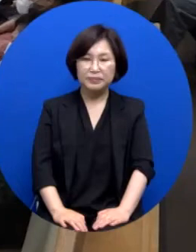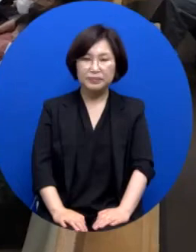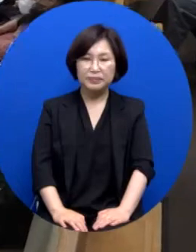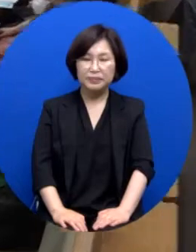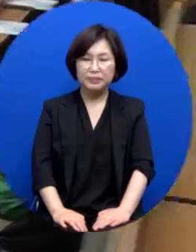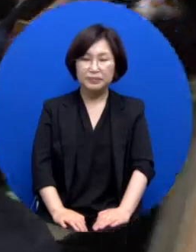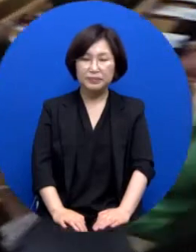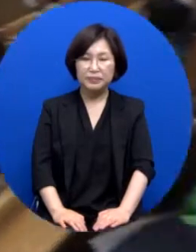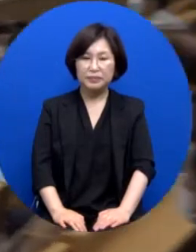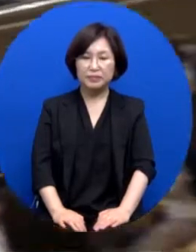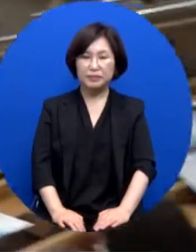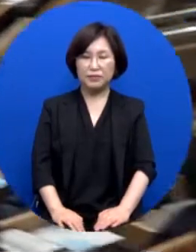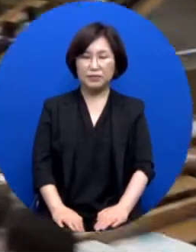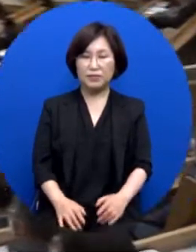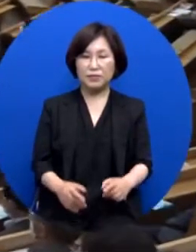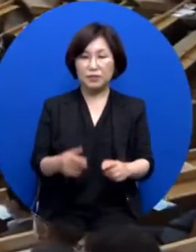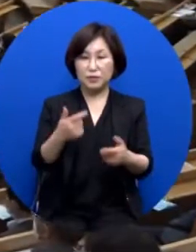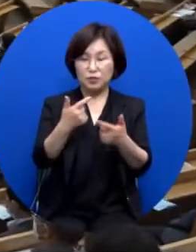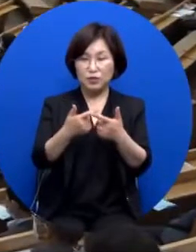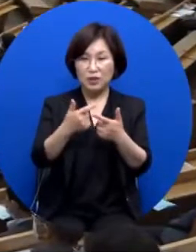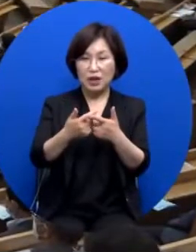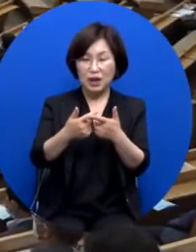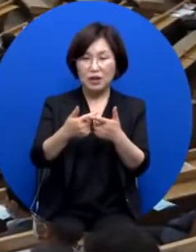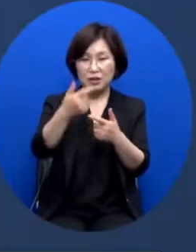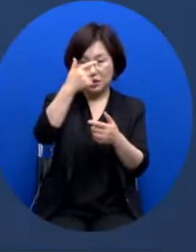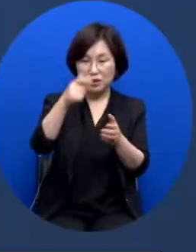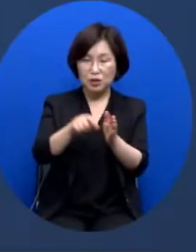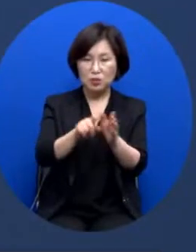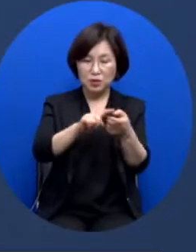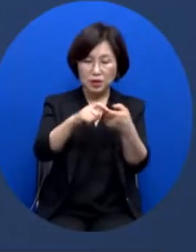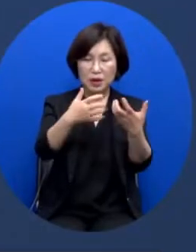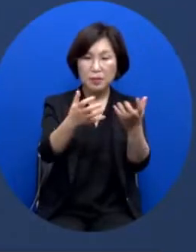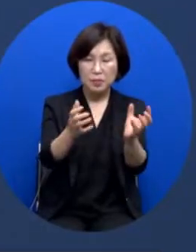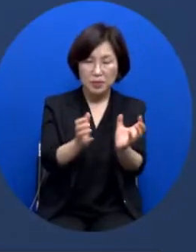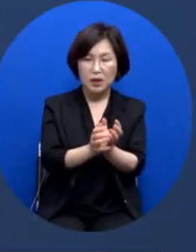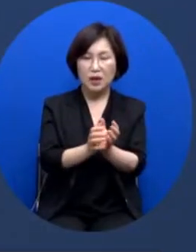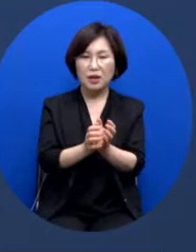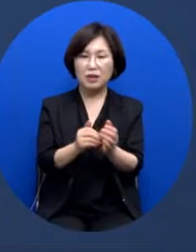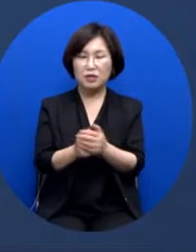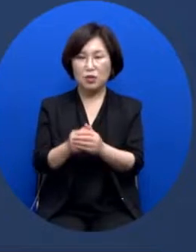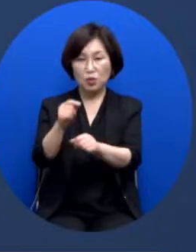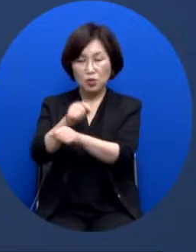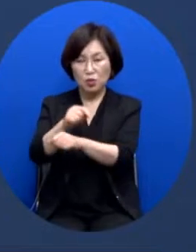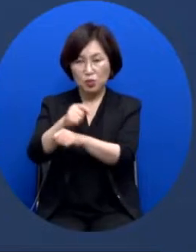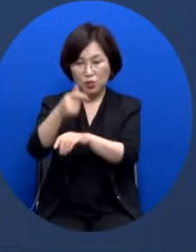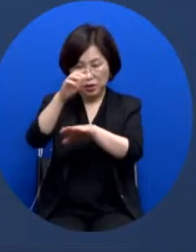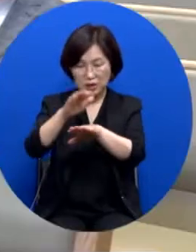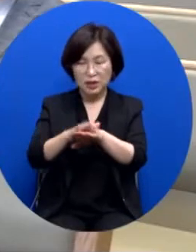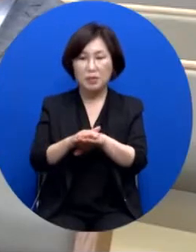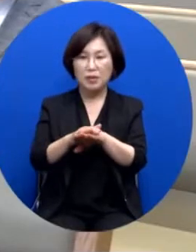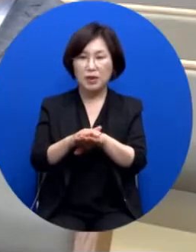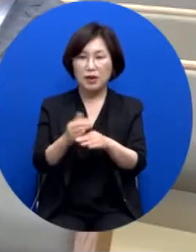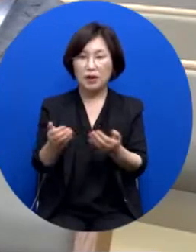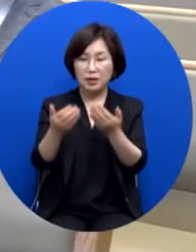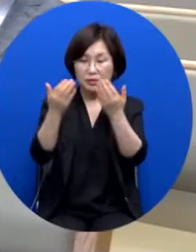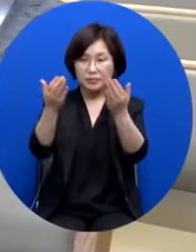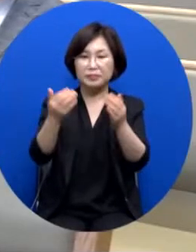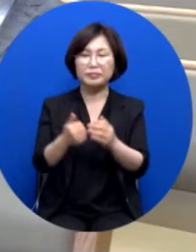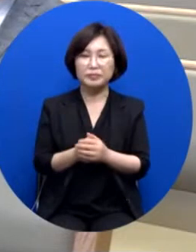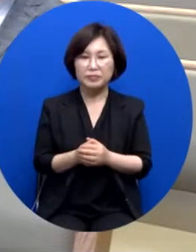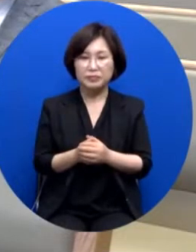부장 기독교 총 연합회 가 부산 시조창 기도회 및 선출직 공무원 취임 감사예배를 19일 부정 교회에서